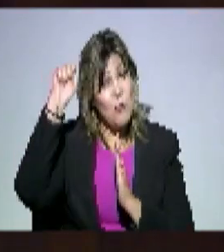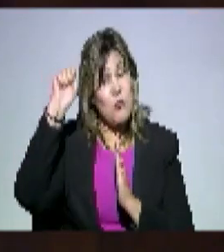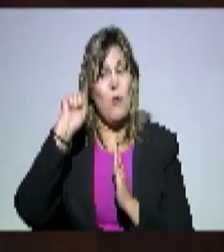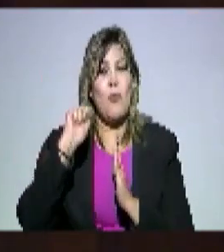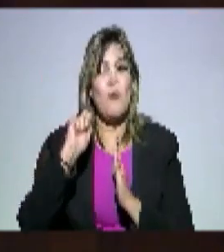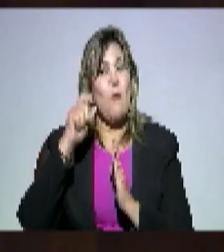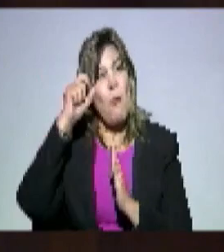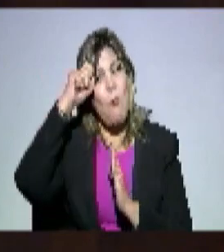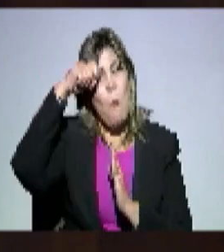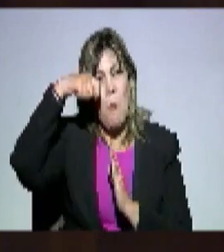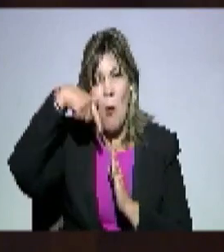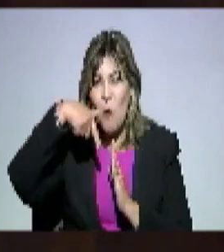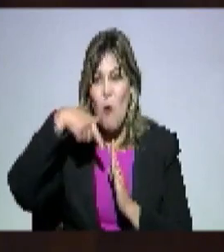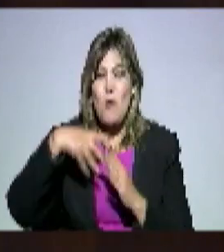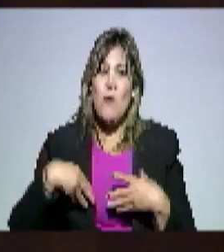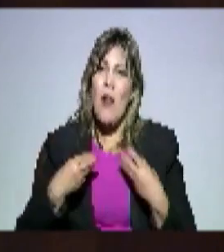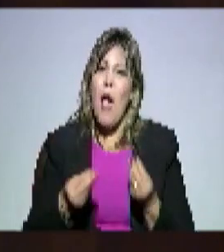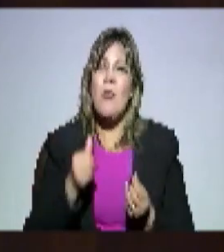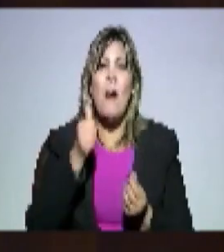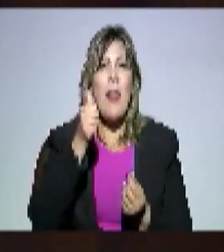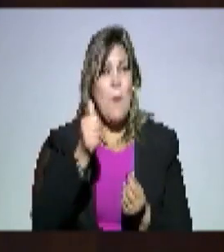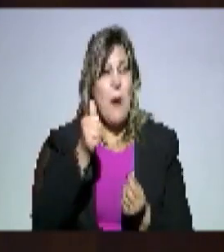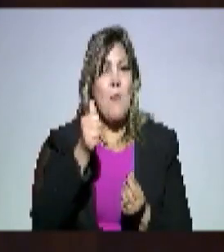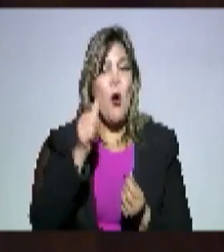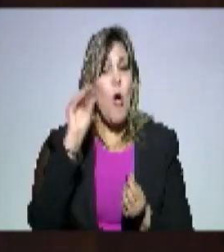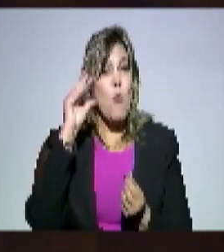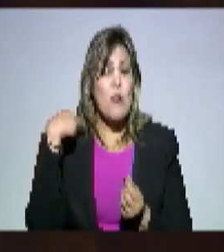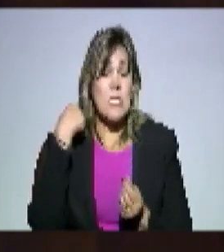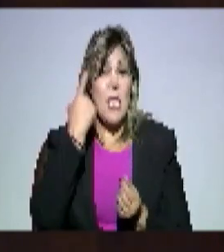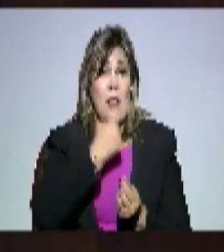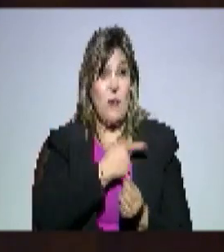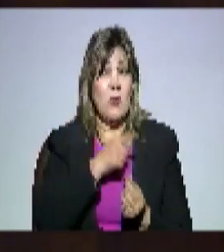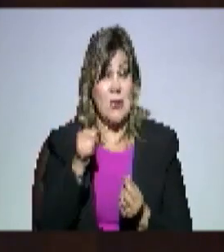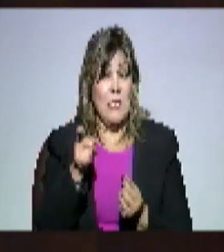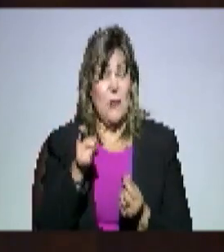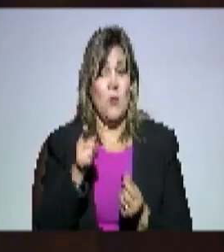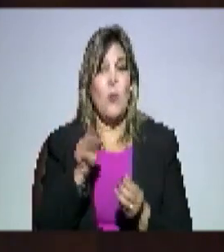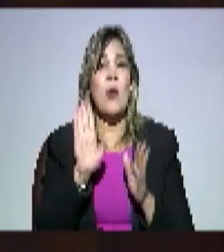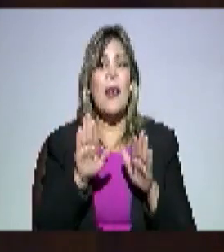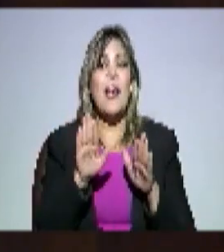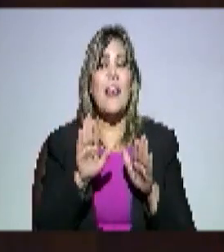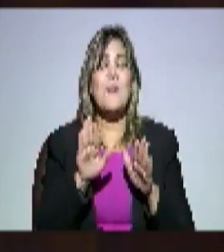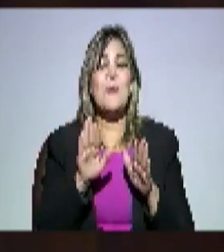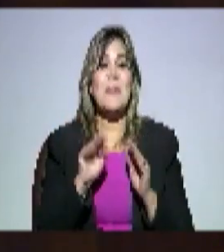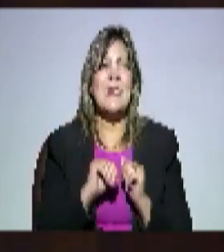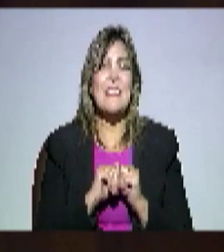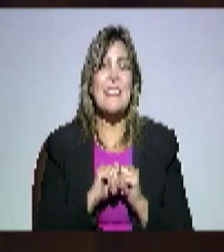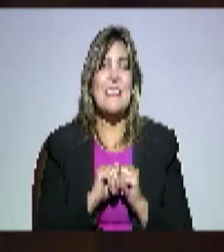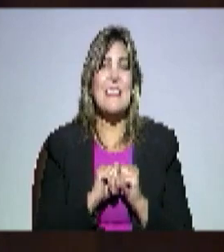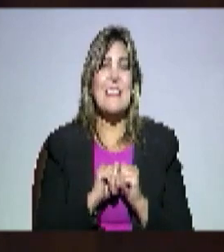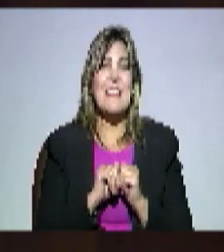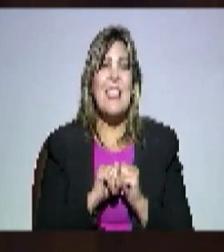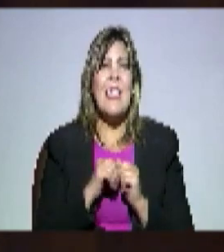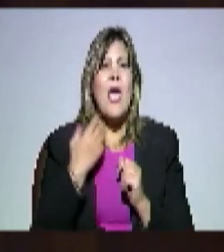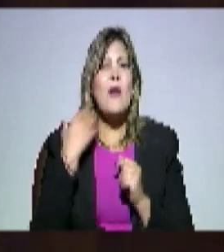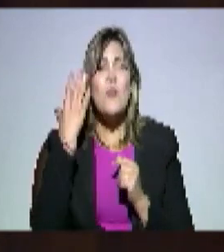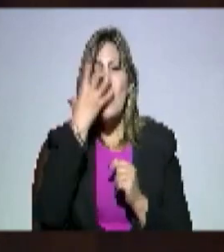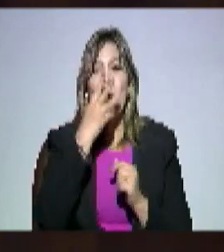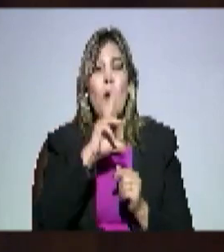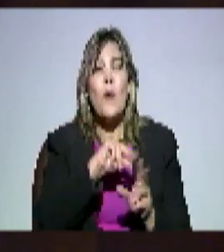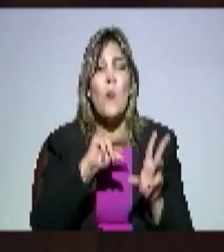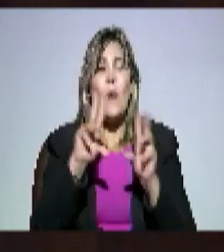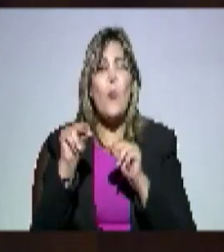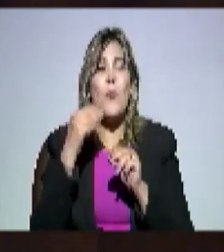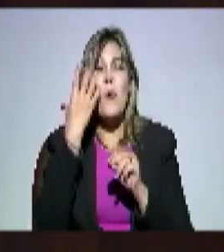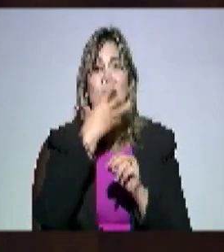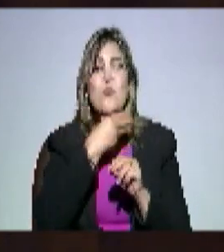برض البابا كرولس العطاء الانبا برام وازاي القديسين دولت كانوا صوره حلوه